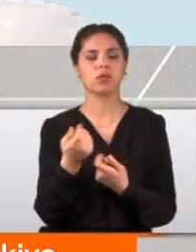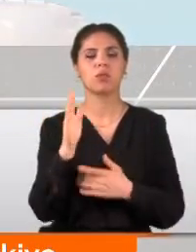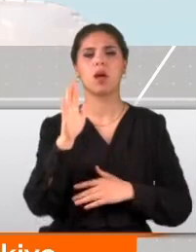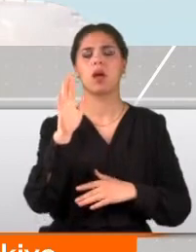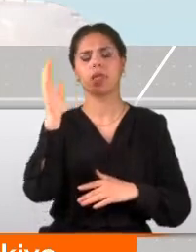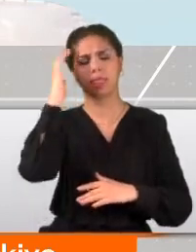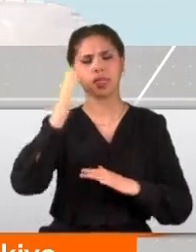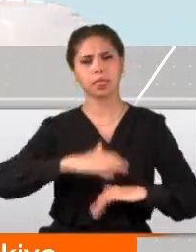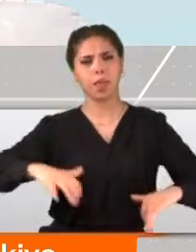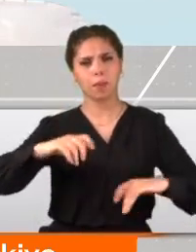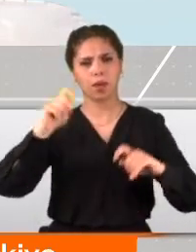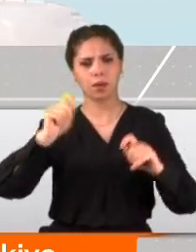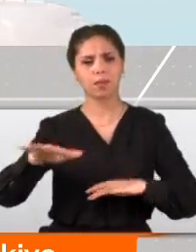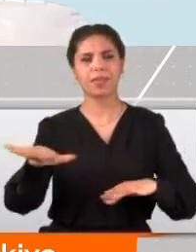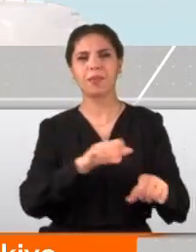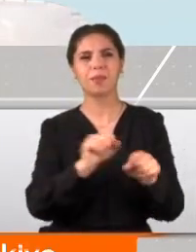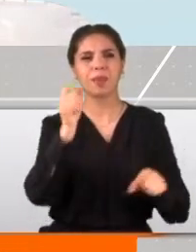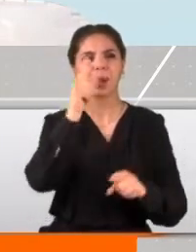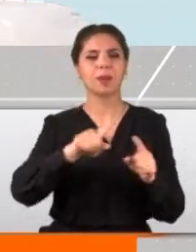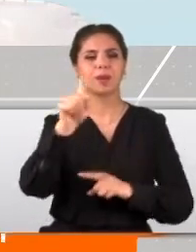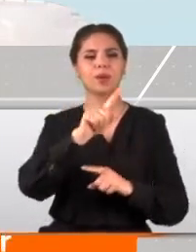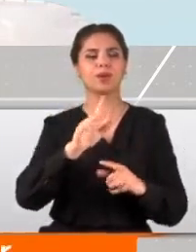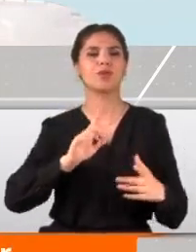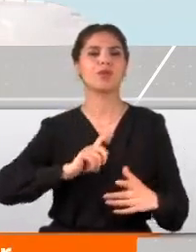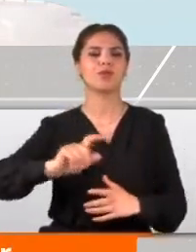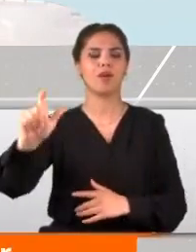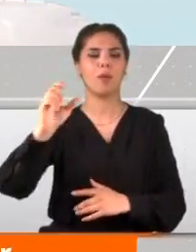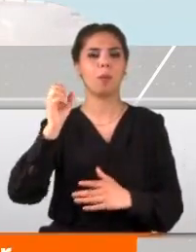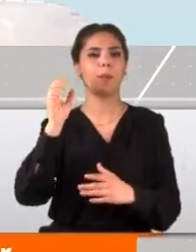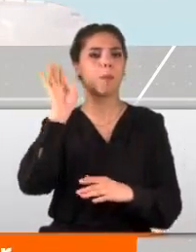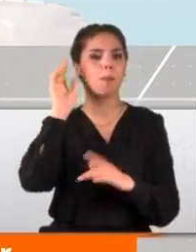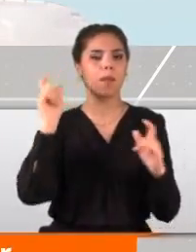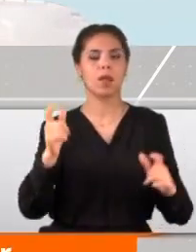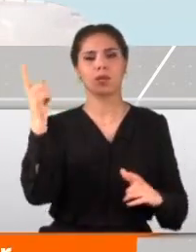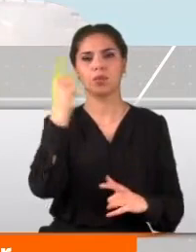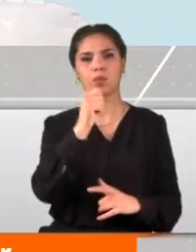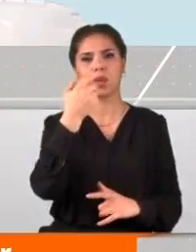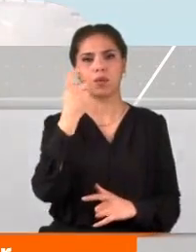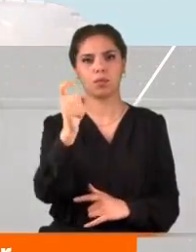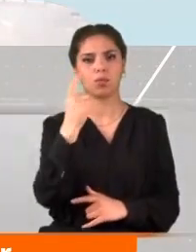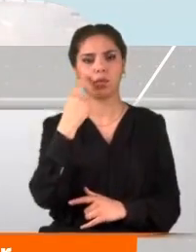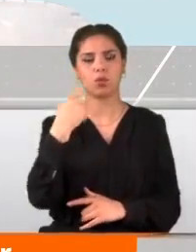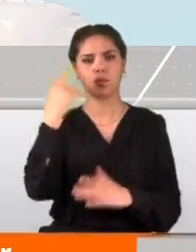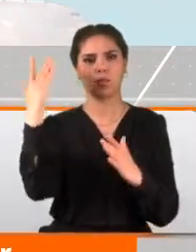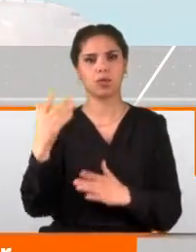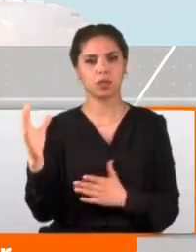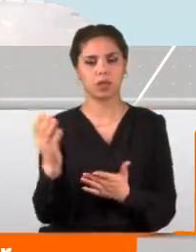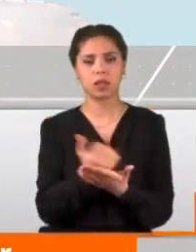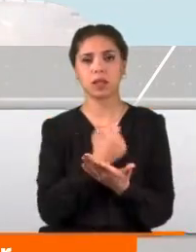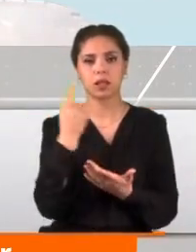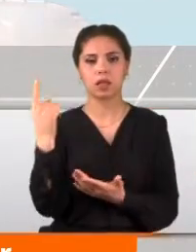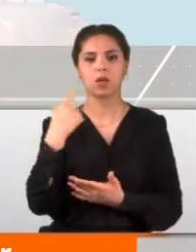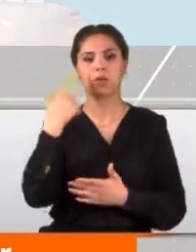atılan temelleri depremzede seçmen karşılıksız bırakmadı. Malatya %69.39'la Erdoğan'ı seçti. Adıyaman'da